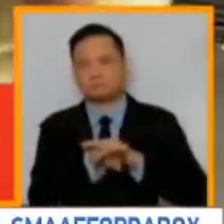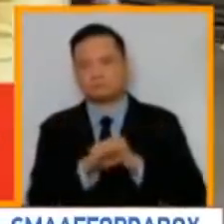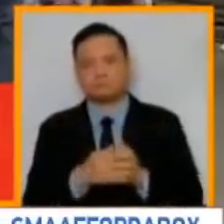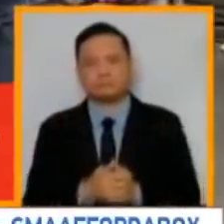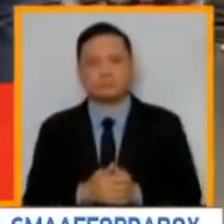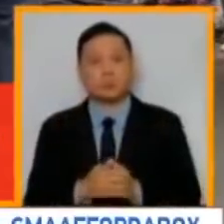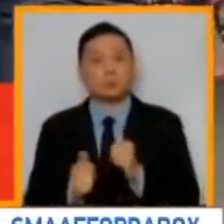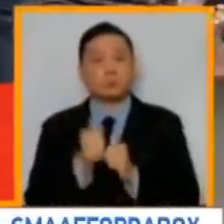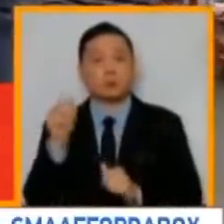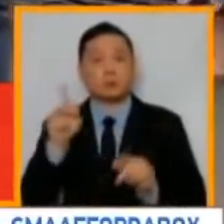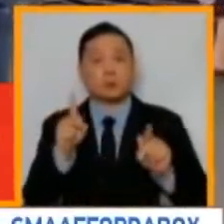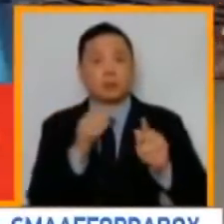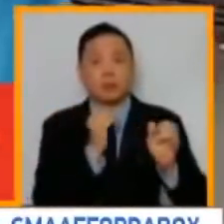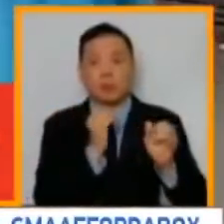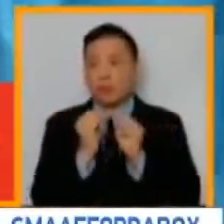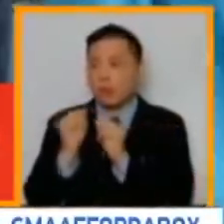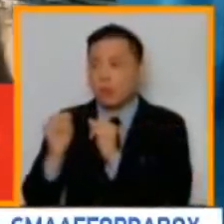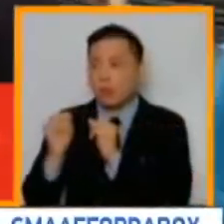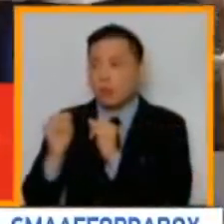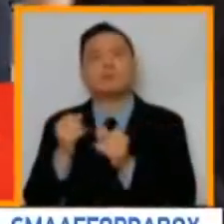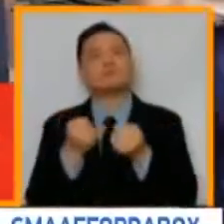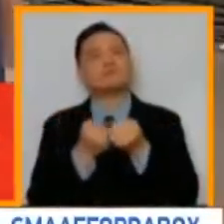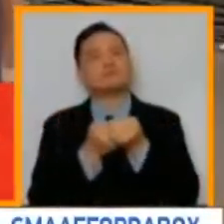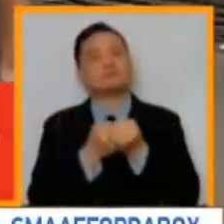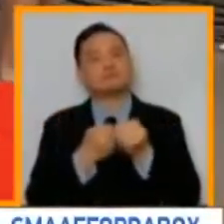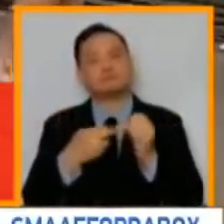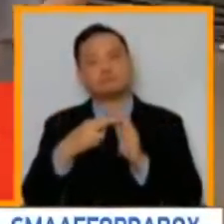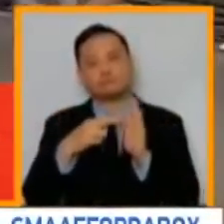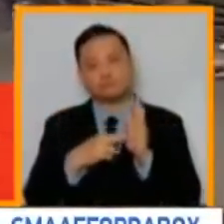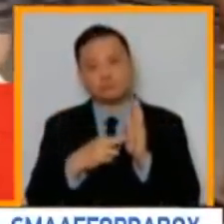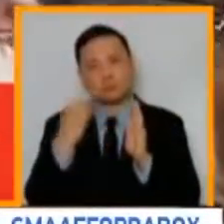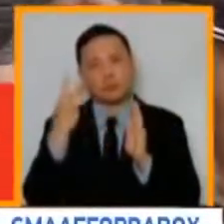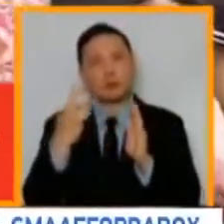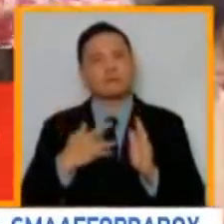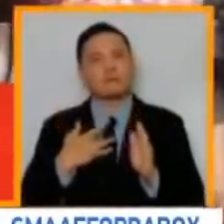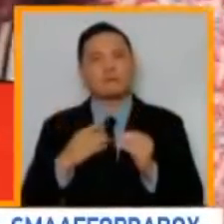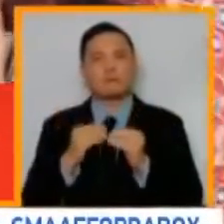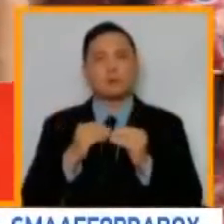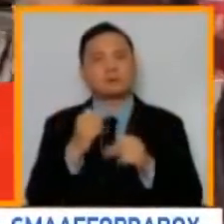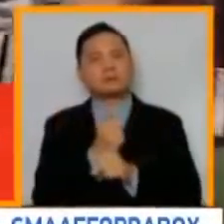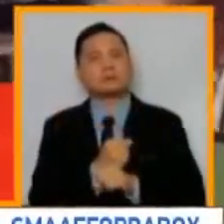dahil ramdam daw nila na mas ligtas sila tuwing mamimili sila sa umaga.